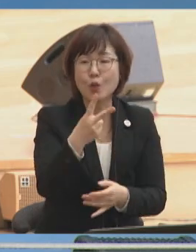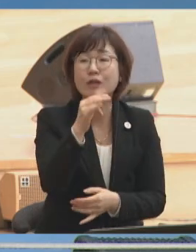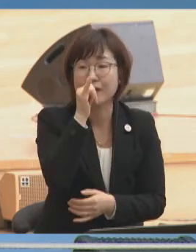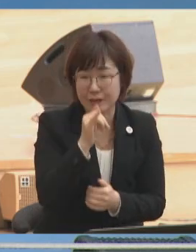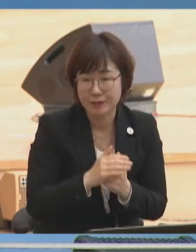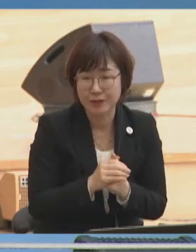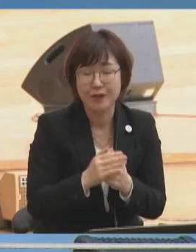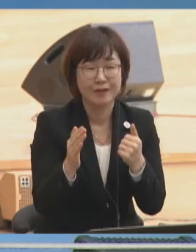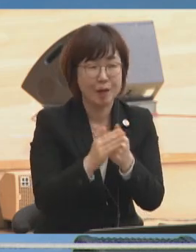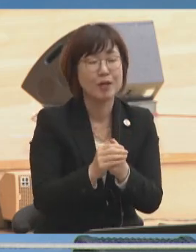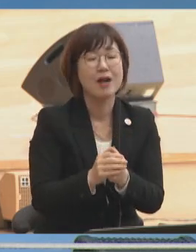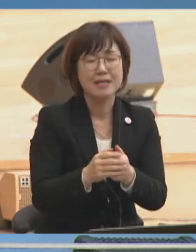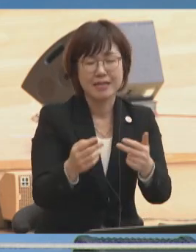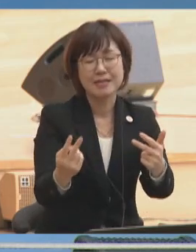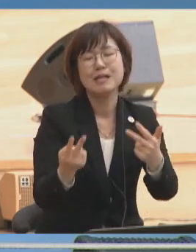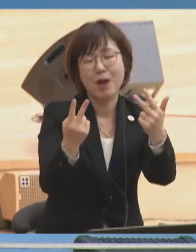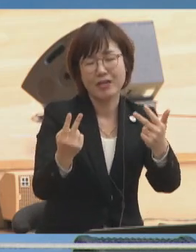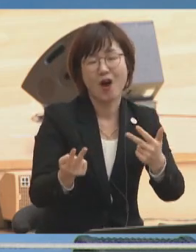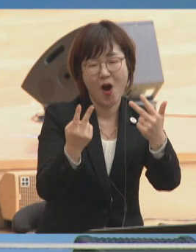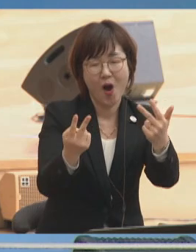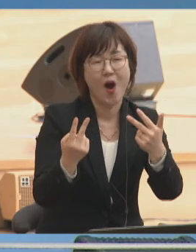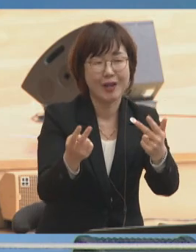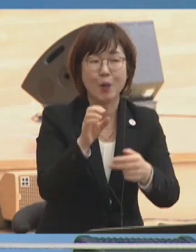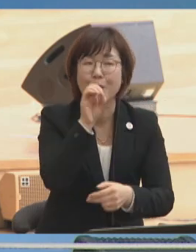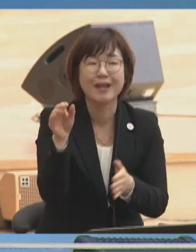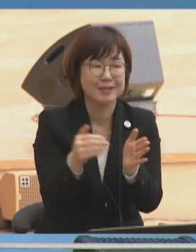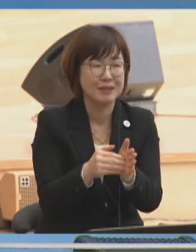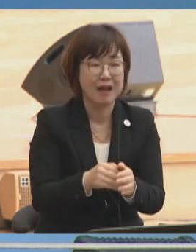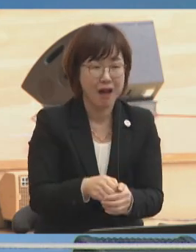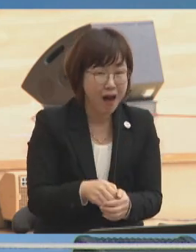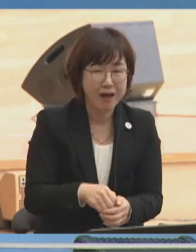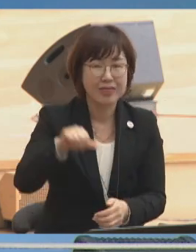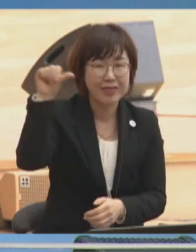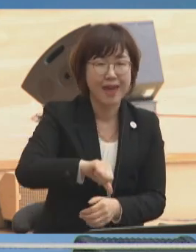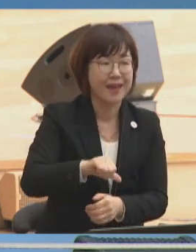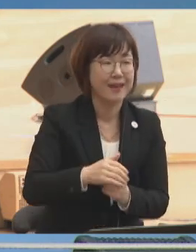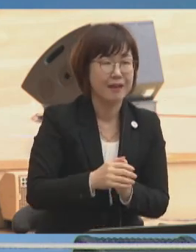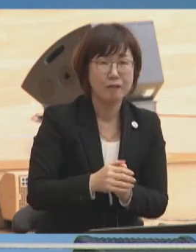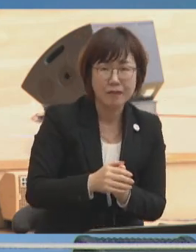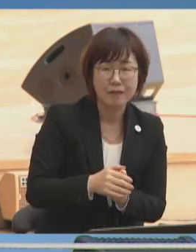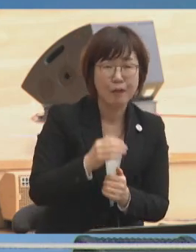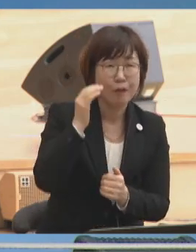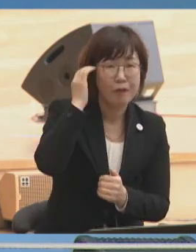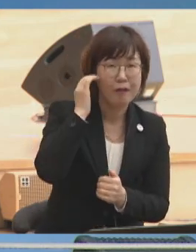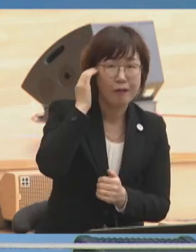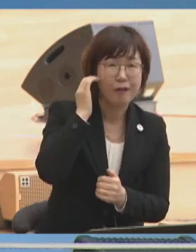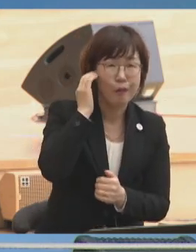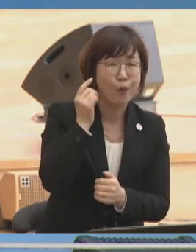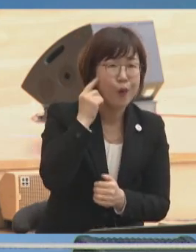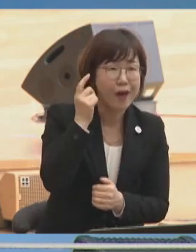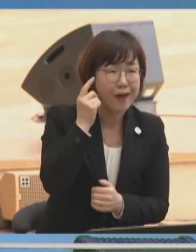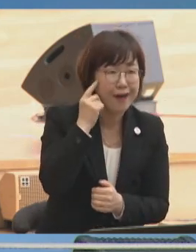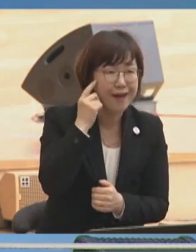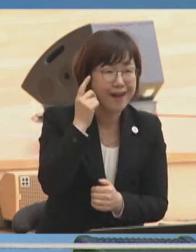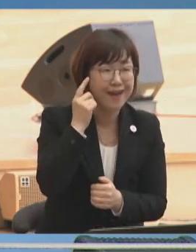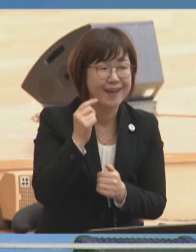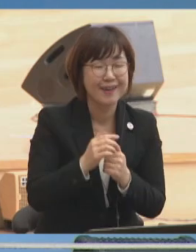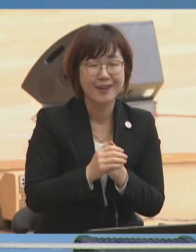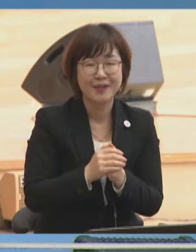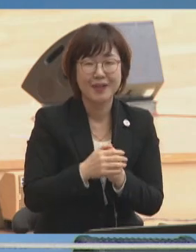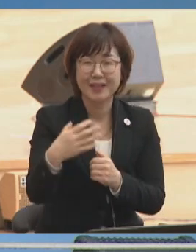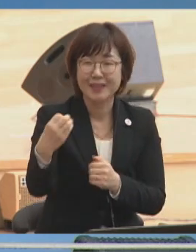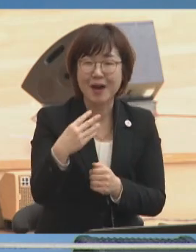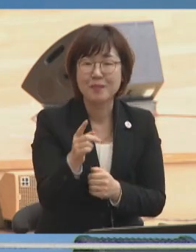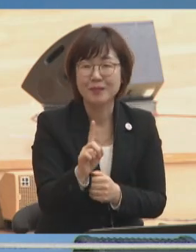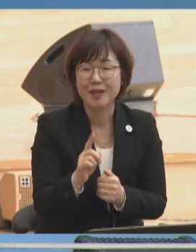그래서 저희들이 칠병이요 이렇게 대답해 땡. 진짜 당황스러웠죠. 대답이